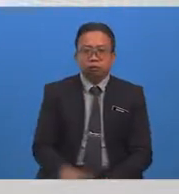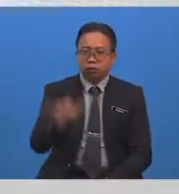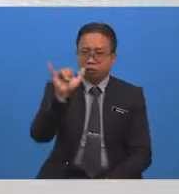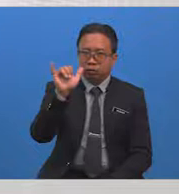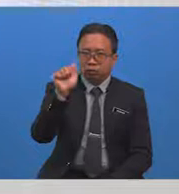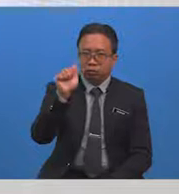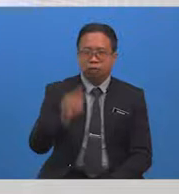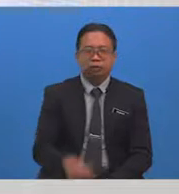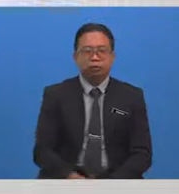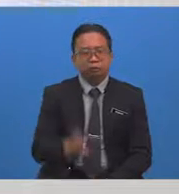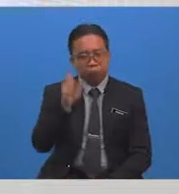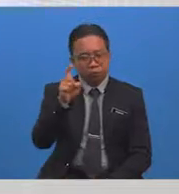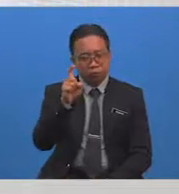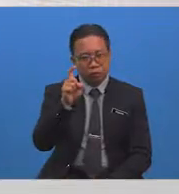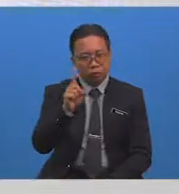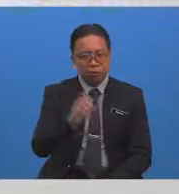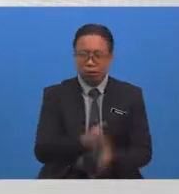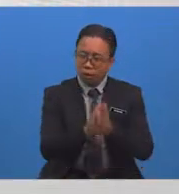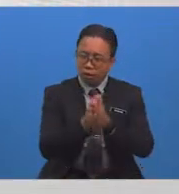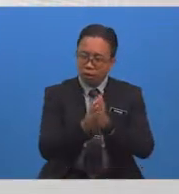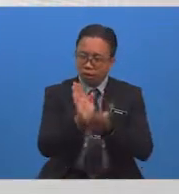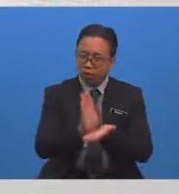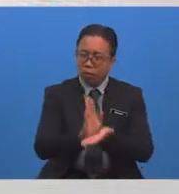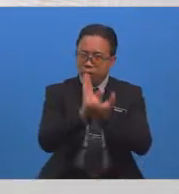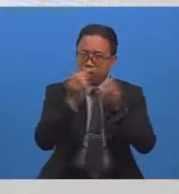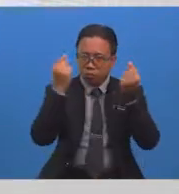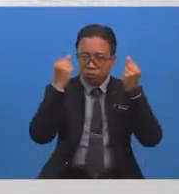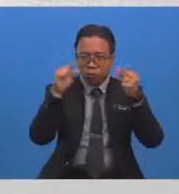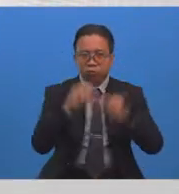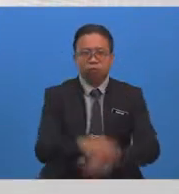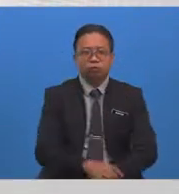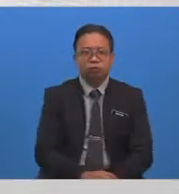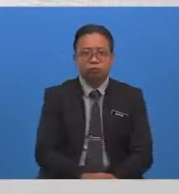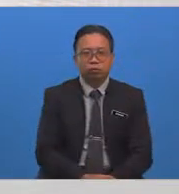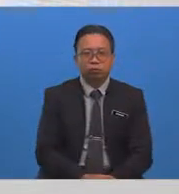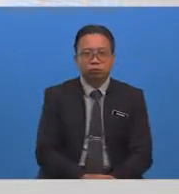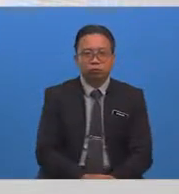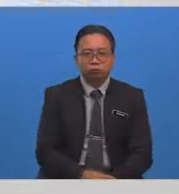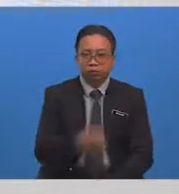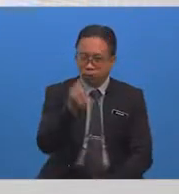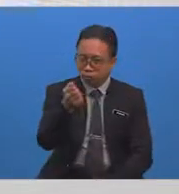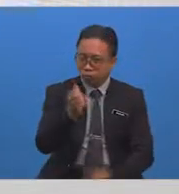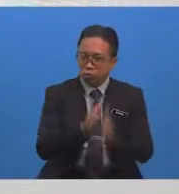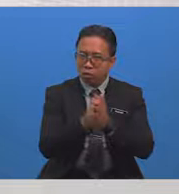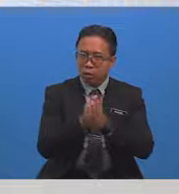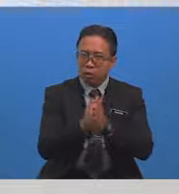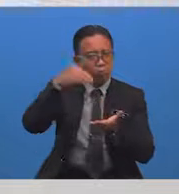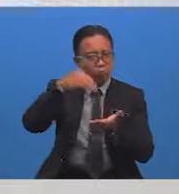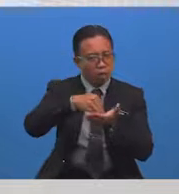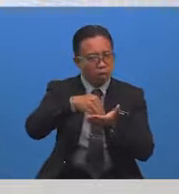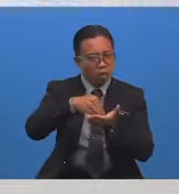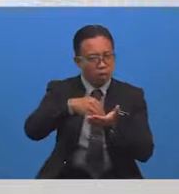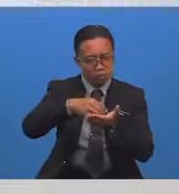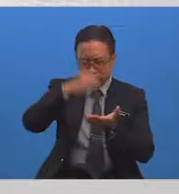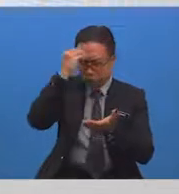ya kita perlu rajin membantu ceguk Mengambil buku 7 pada kakakmu rajin mengulang kaji